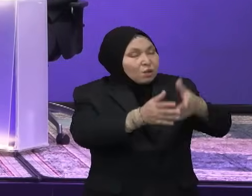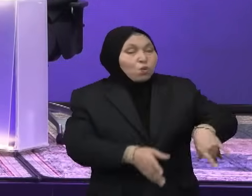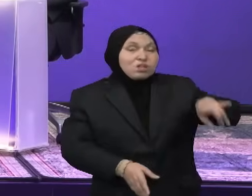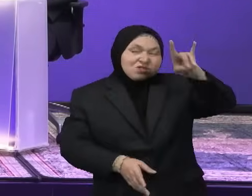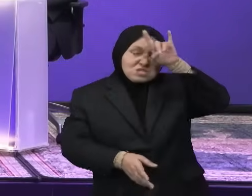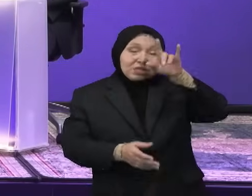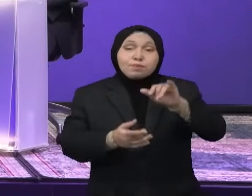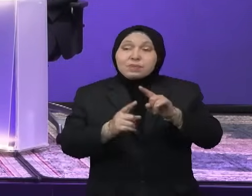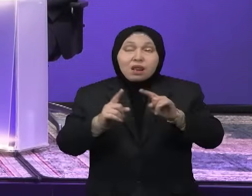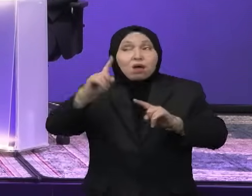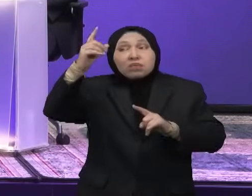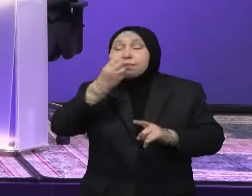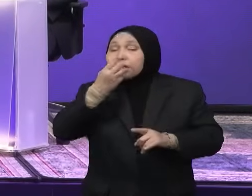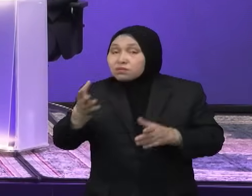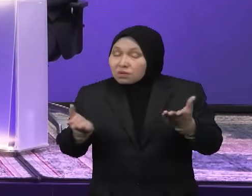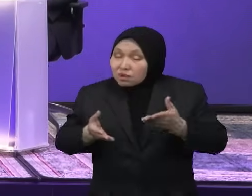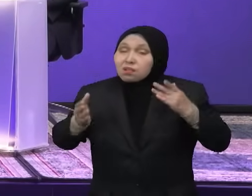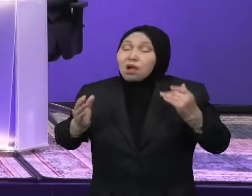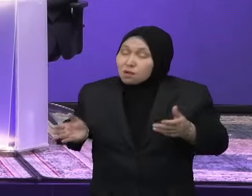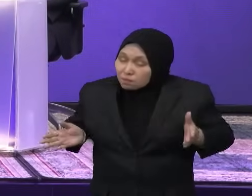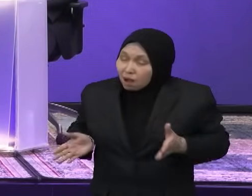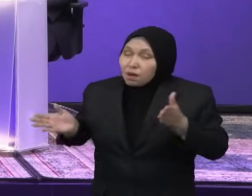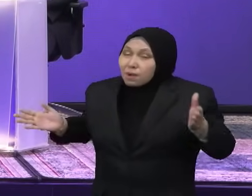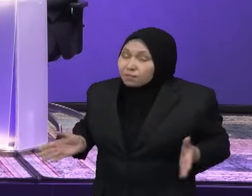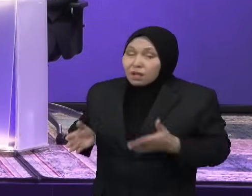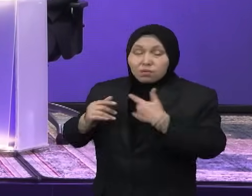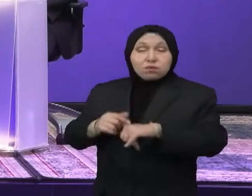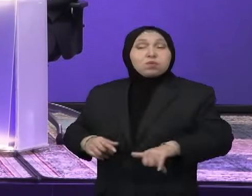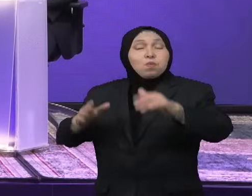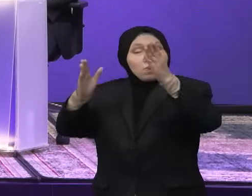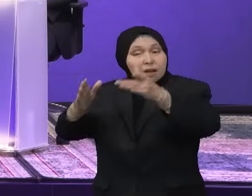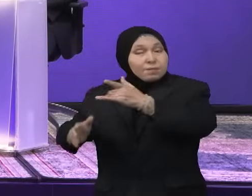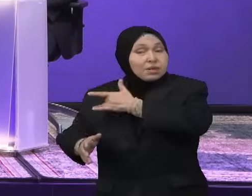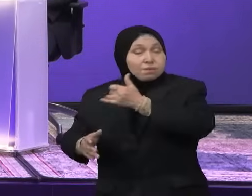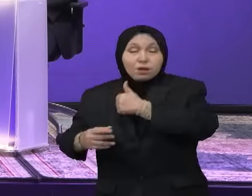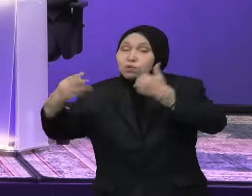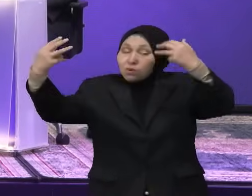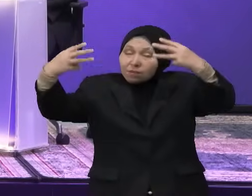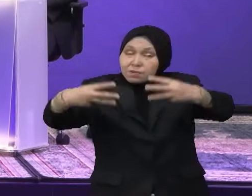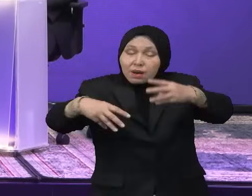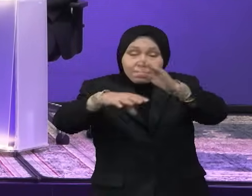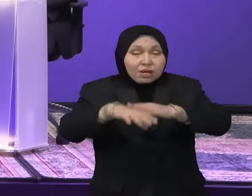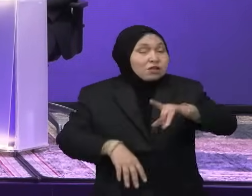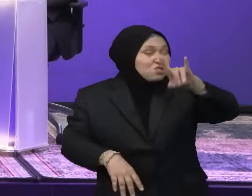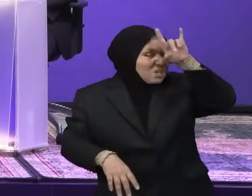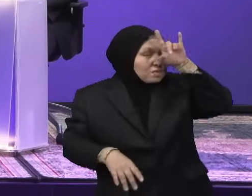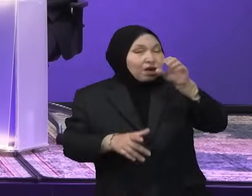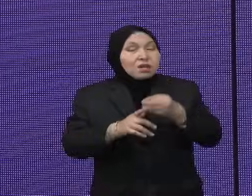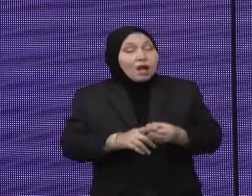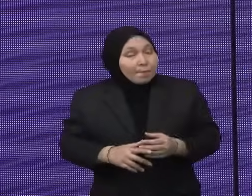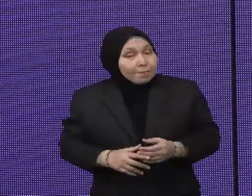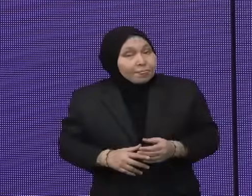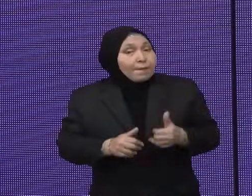jatuhkan begini, maksudnya Allah seru kepada orang beriman untuk menyerang ataupun berperang pada syaitan ataupun awliya